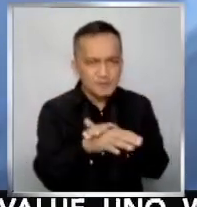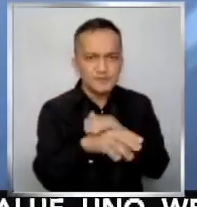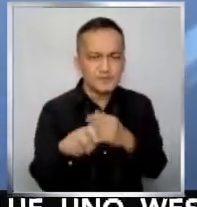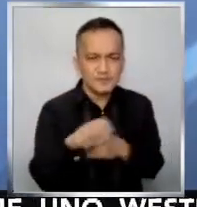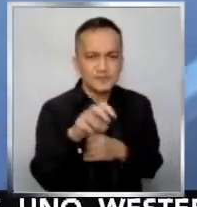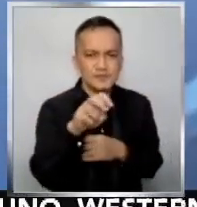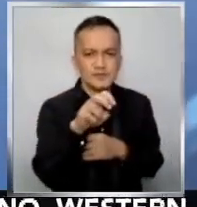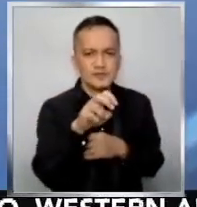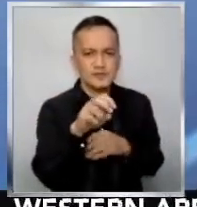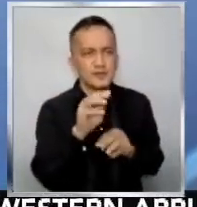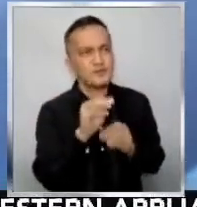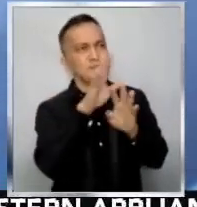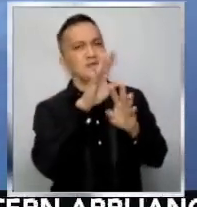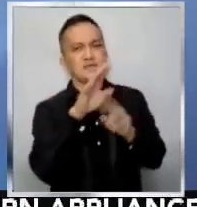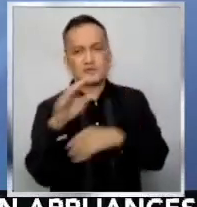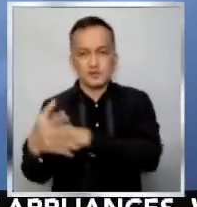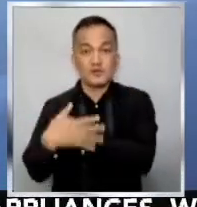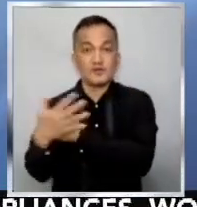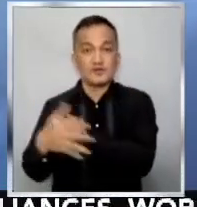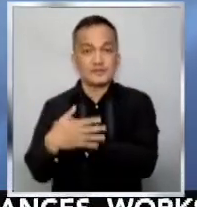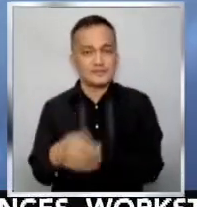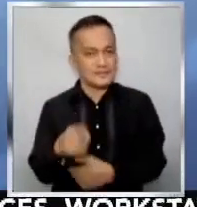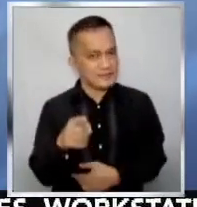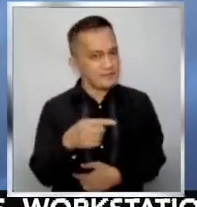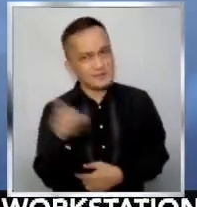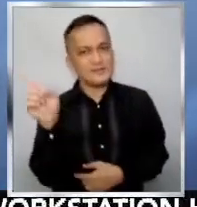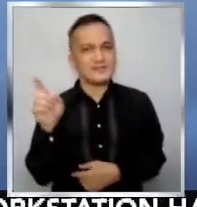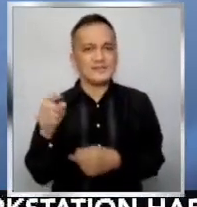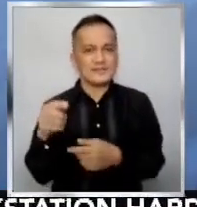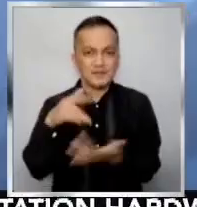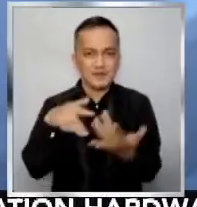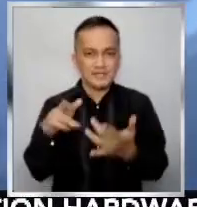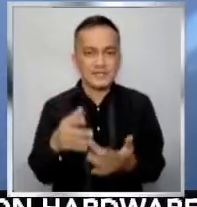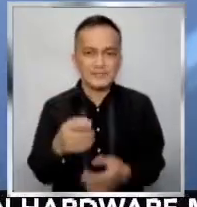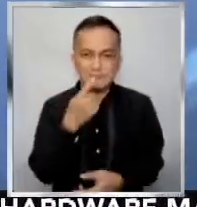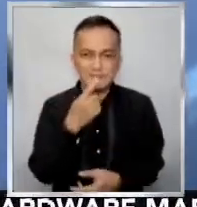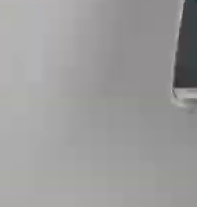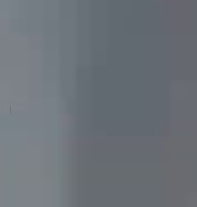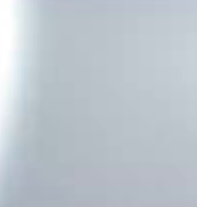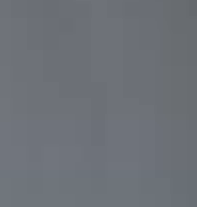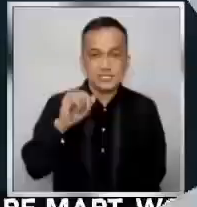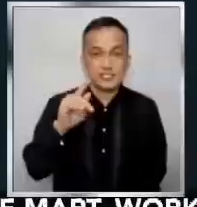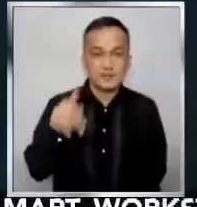to shore. Kung saan tayo papasyal, tinutukan niya ni JP Soriano.